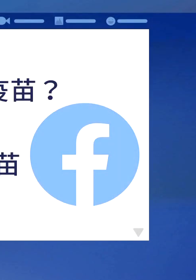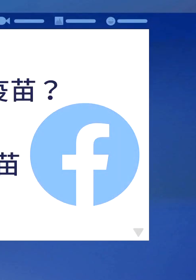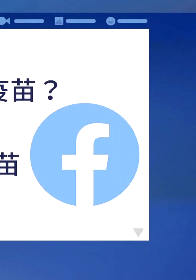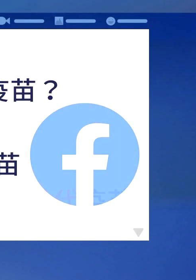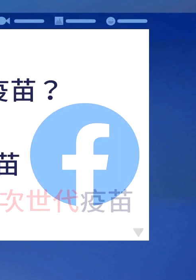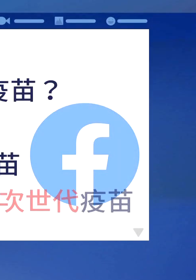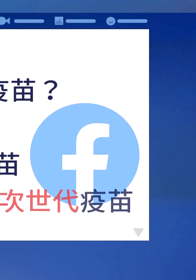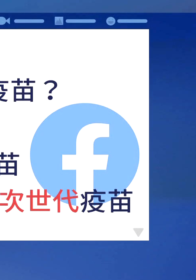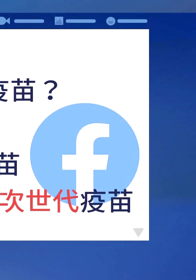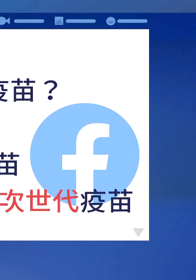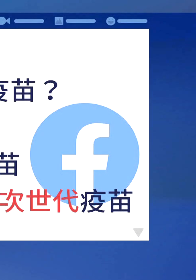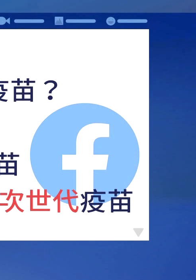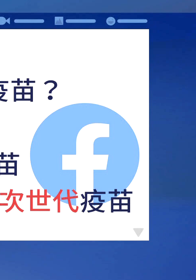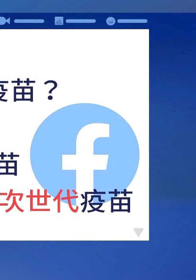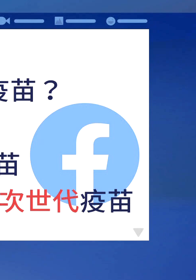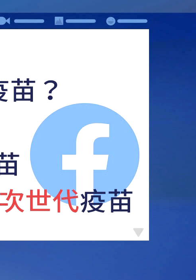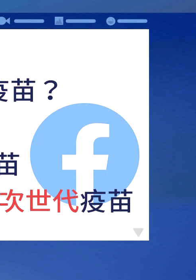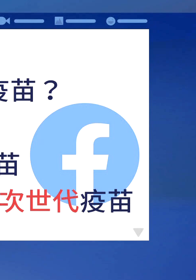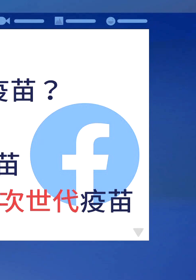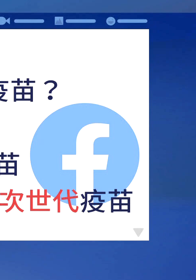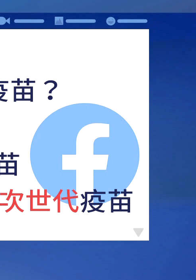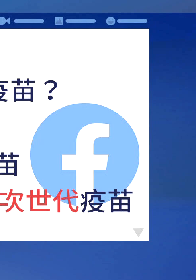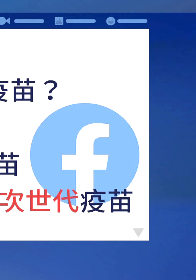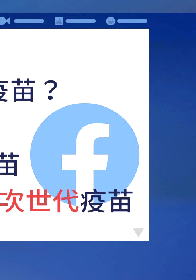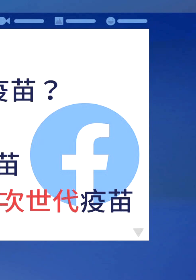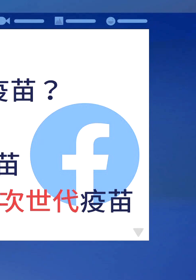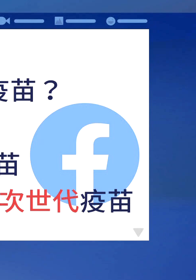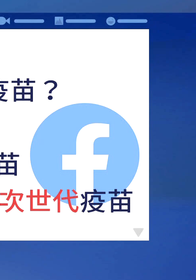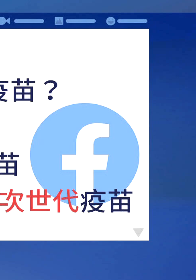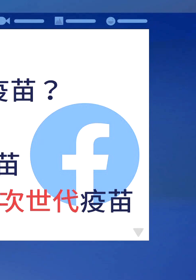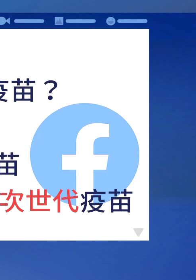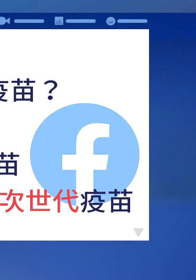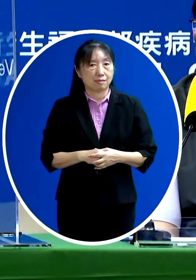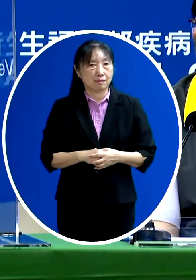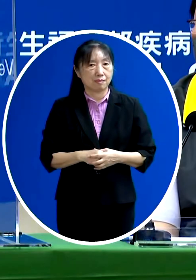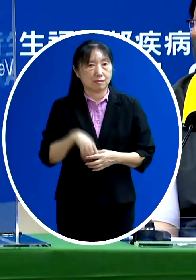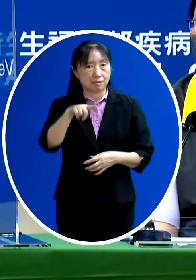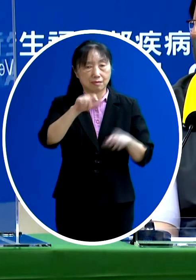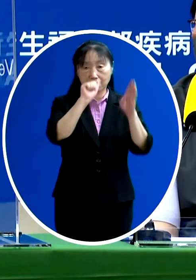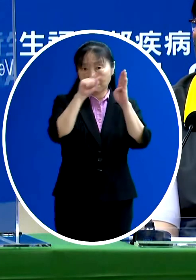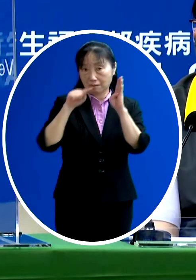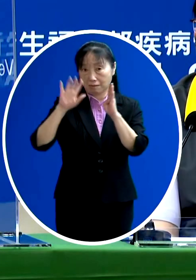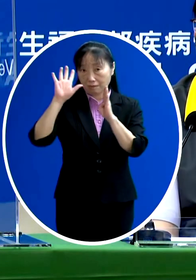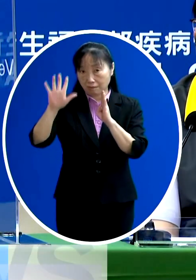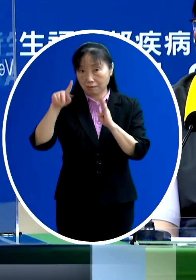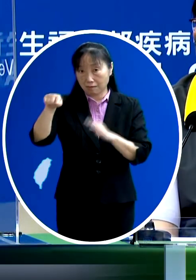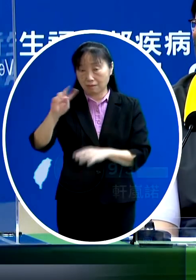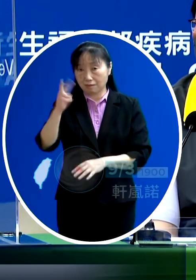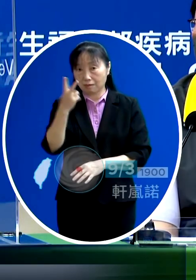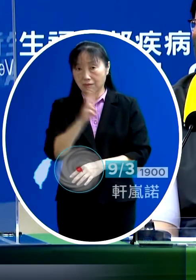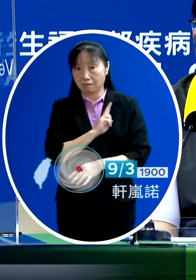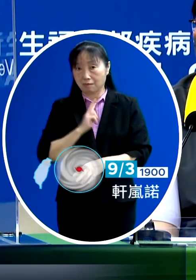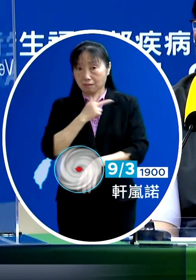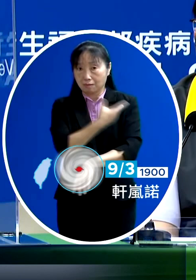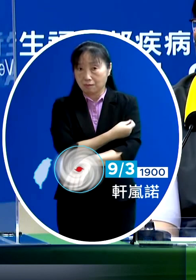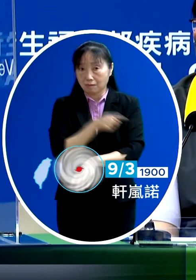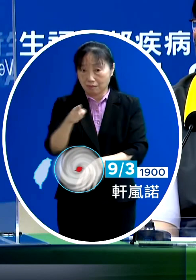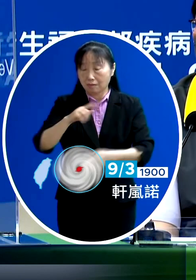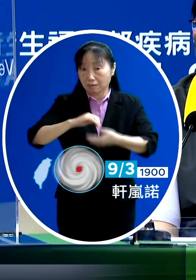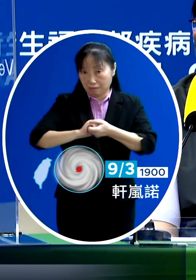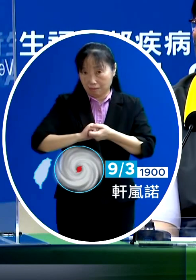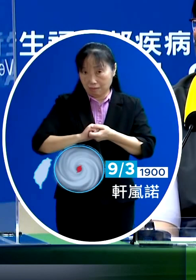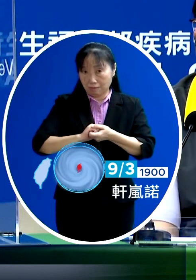代疫苗，而不是对抗武汉株加 BA.5 的新次世代疫苗。 BA.5 的双价的这个疫苗，它是不是就